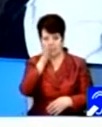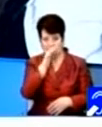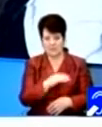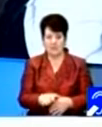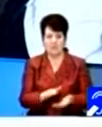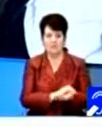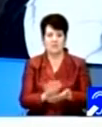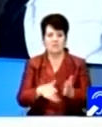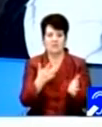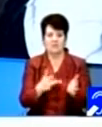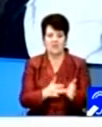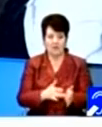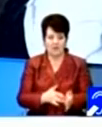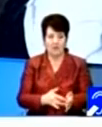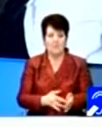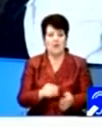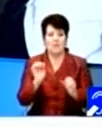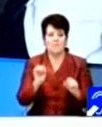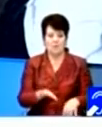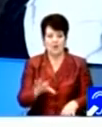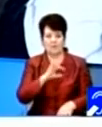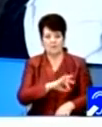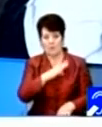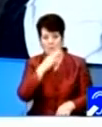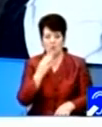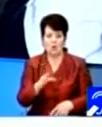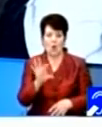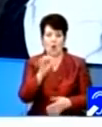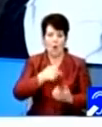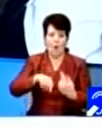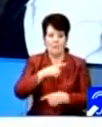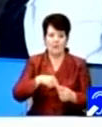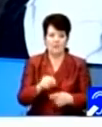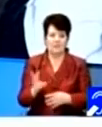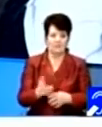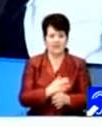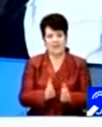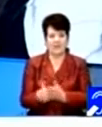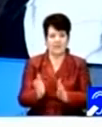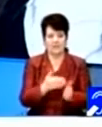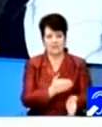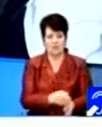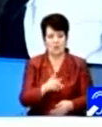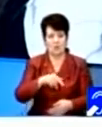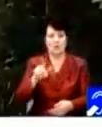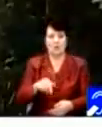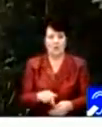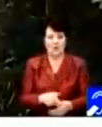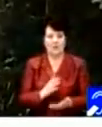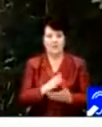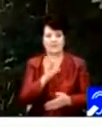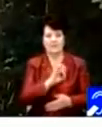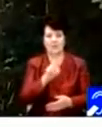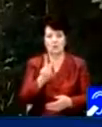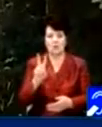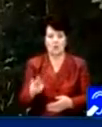sistemul centralizat de termoficare pot efectua multiple operațiuni în timp real, fără redirecționări. Numărul unic este